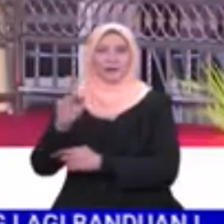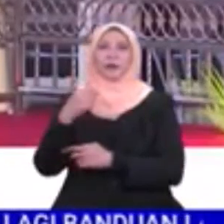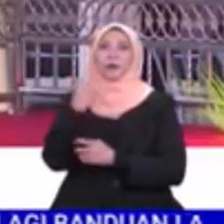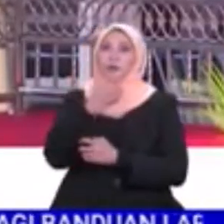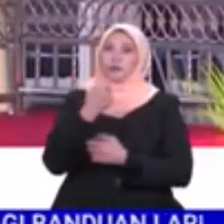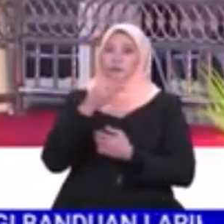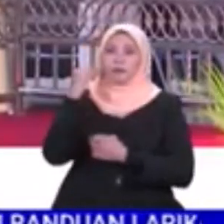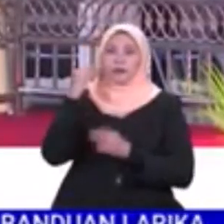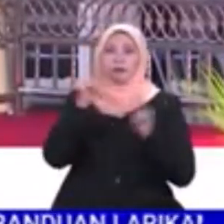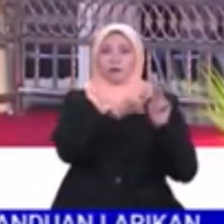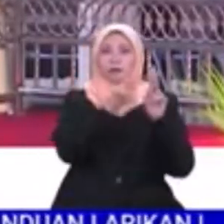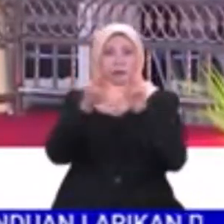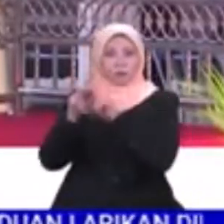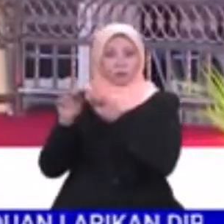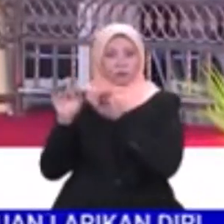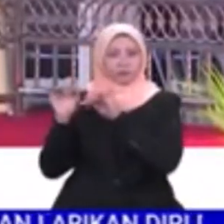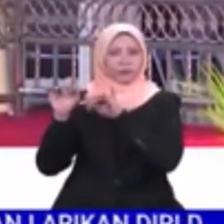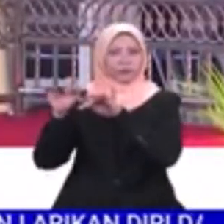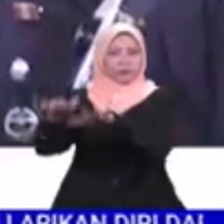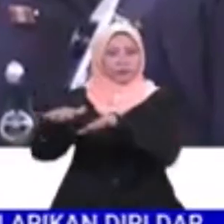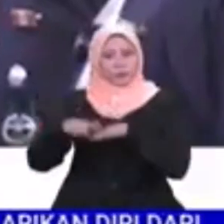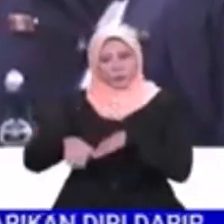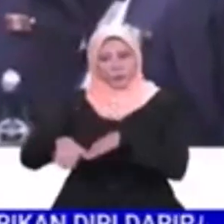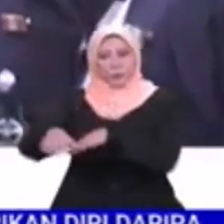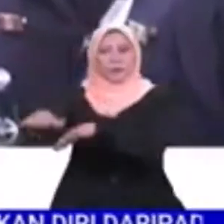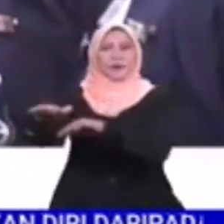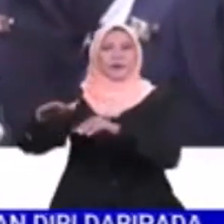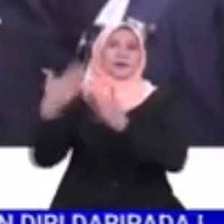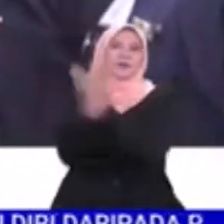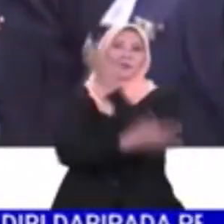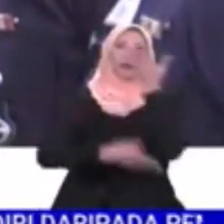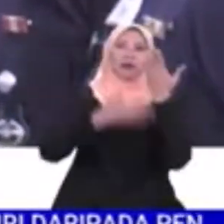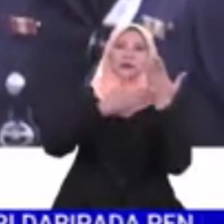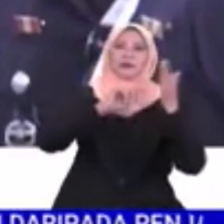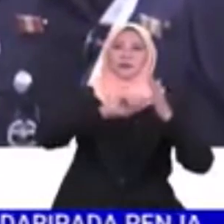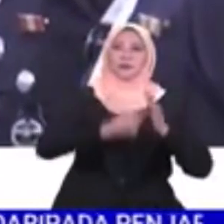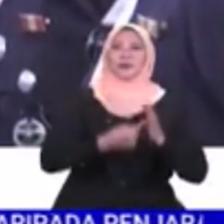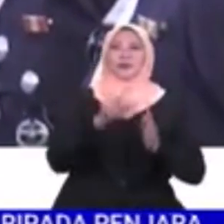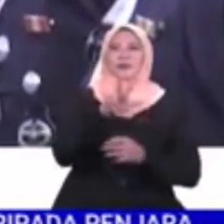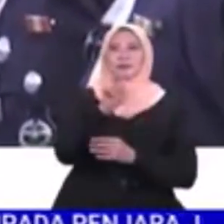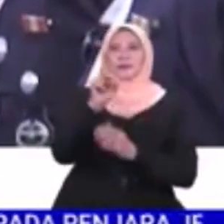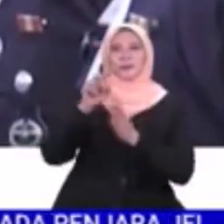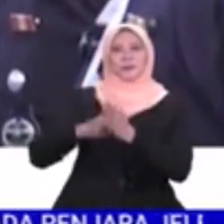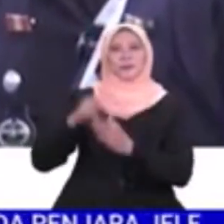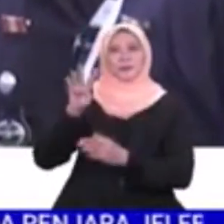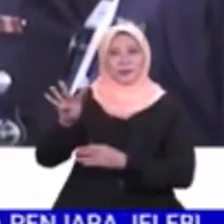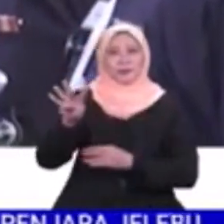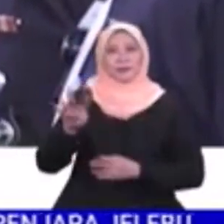ke kampung secara besar-besaran sempena Aidilfitri di seluruh negara bermula 30 April.